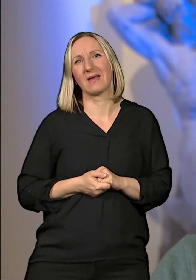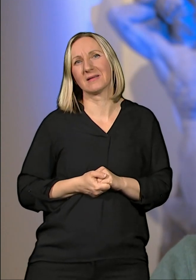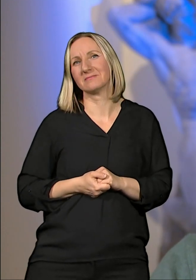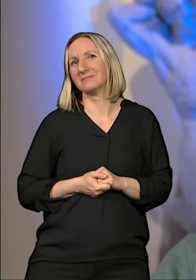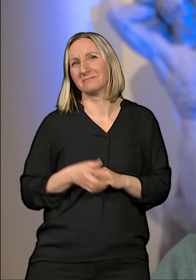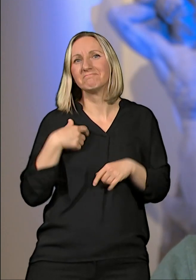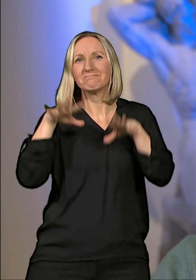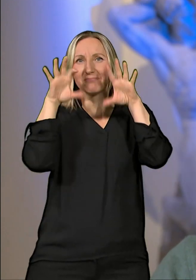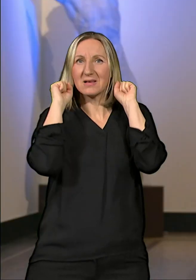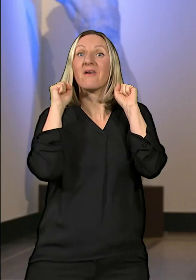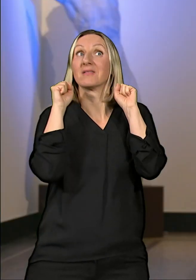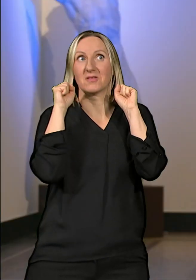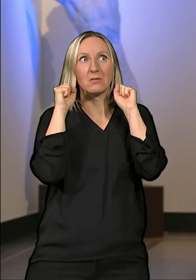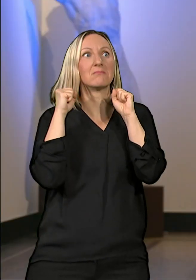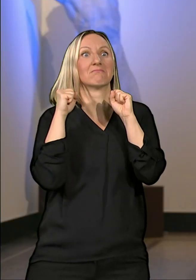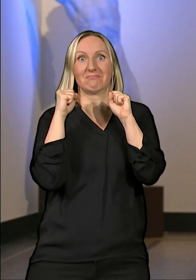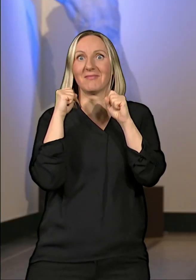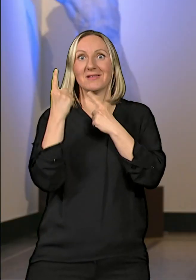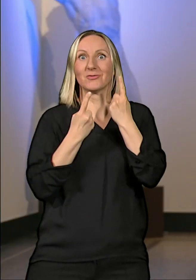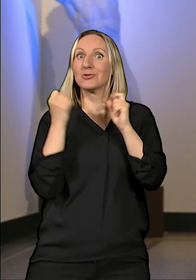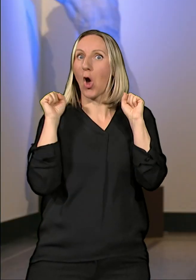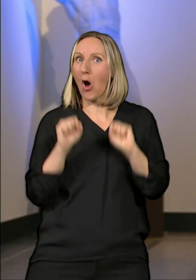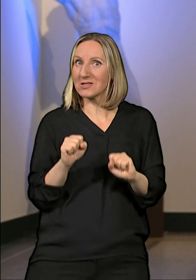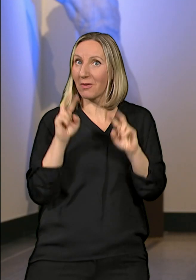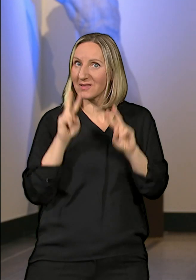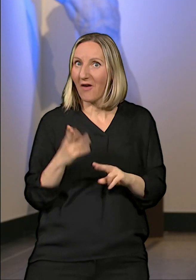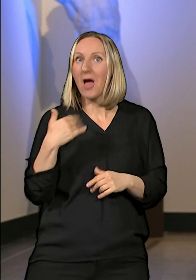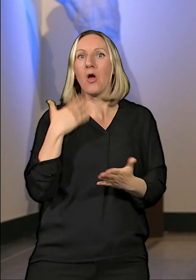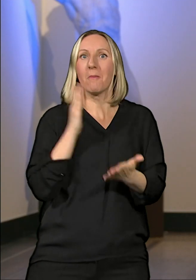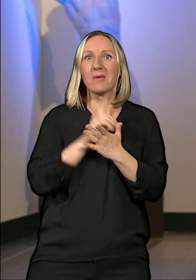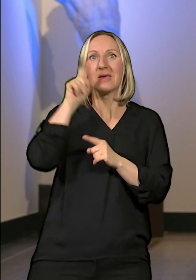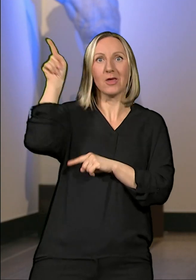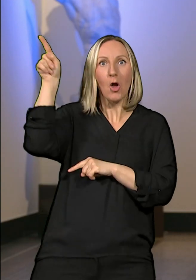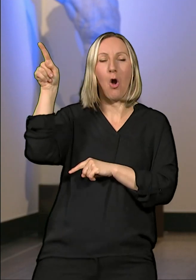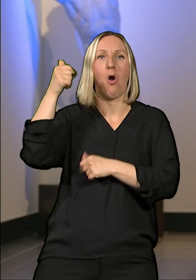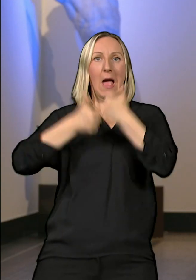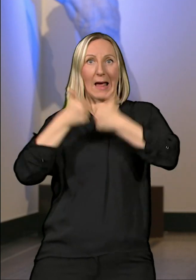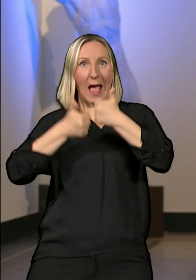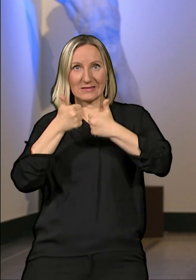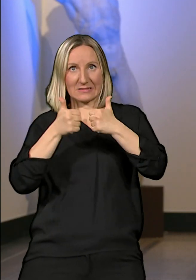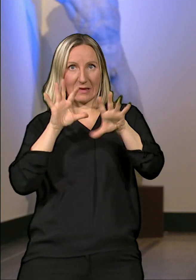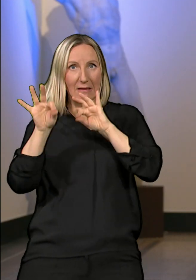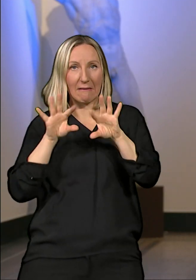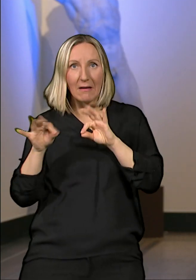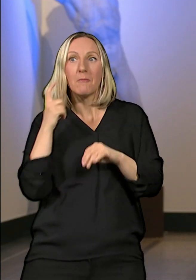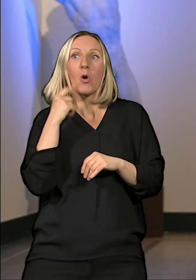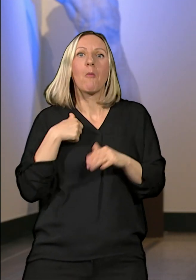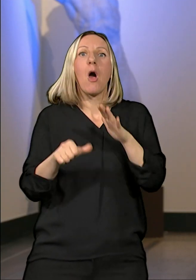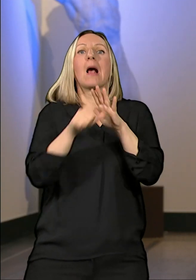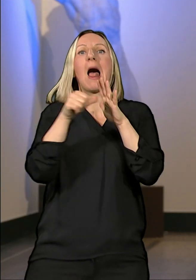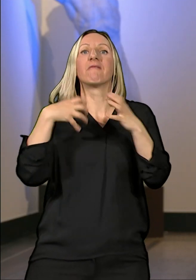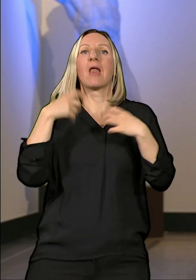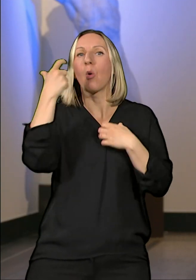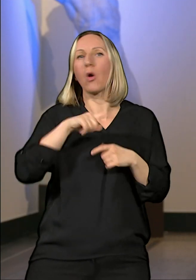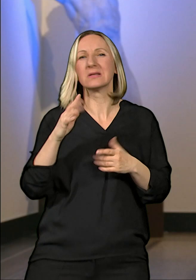sam shvatio da je stvar ozbiljna. Bio sam tamo na tom castingu, probao sam za glavnu ulogu. Nisam dobio